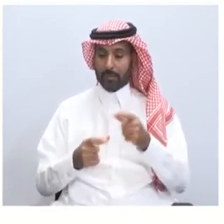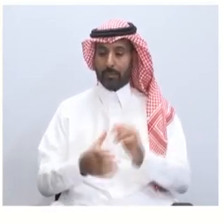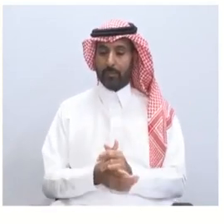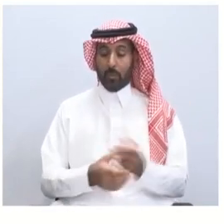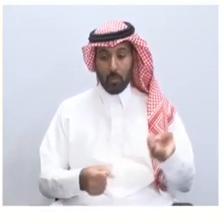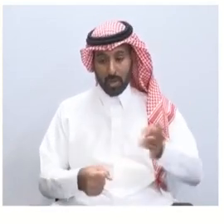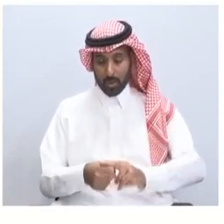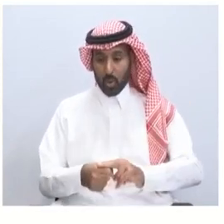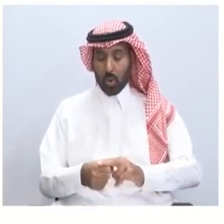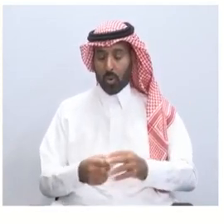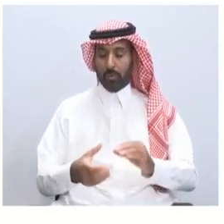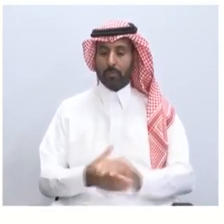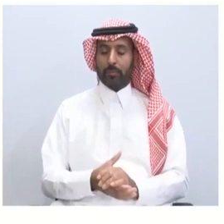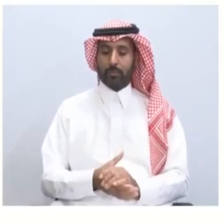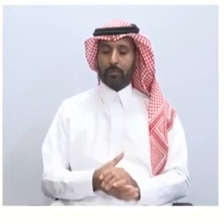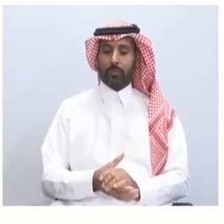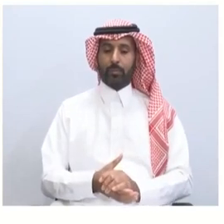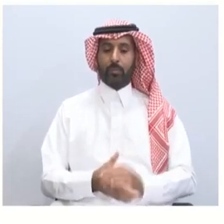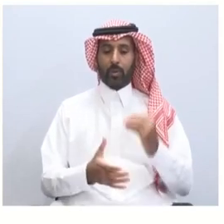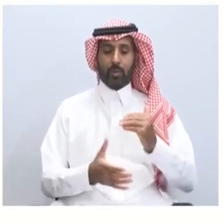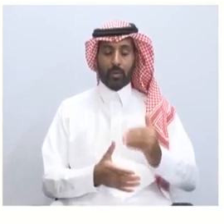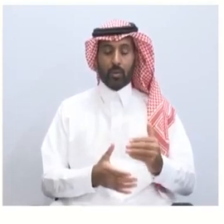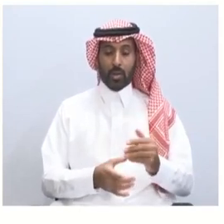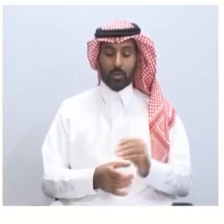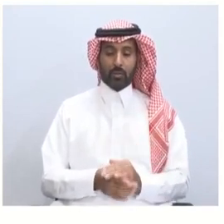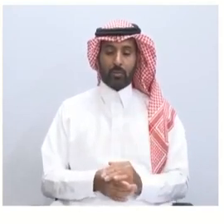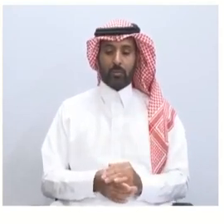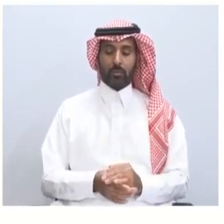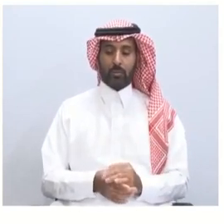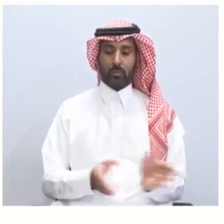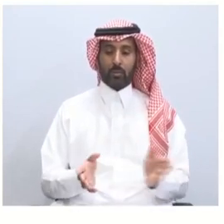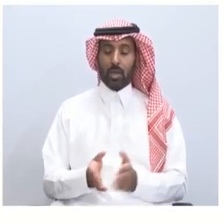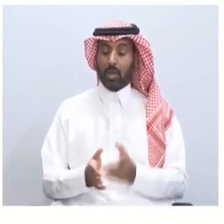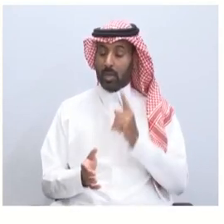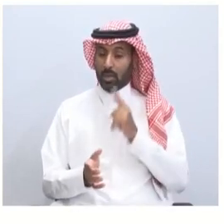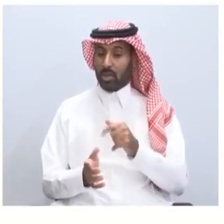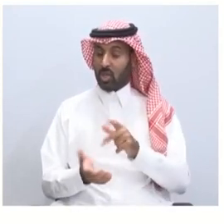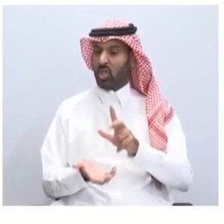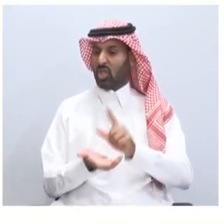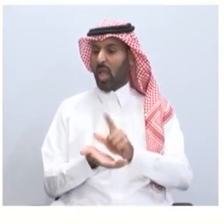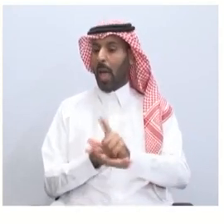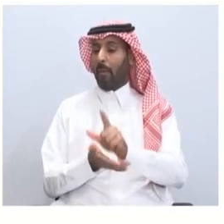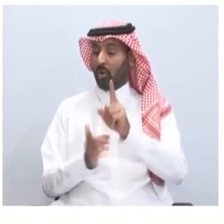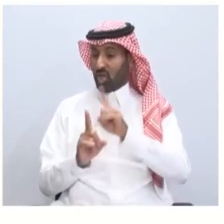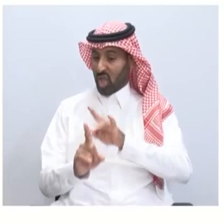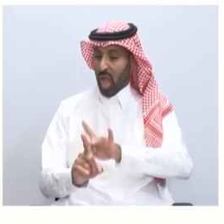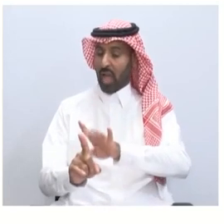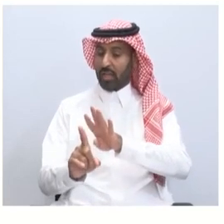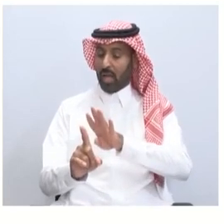مره اخرى حيث تولى بعد ذلك الزعامه وال